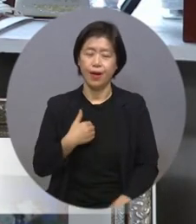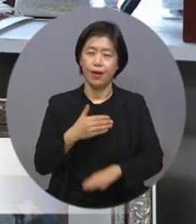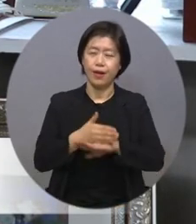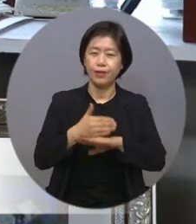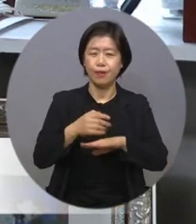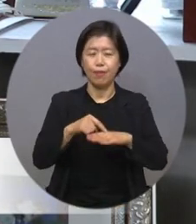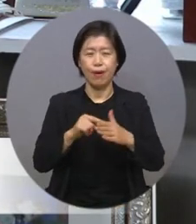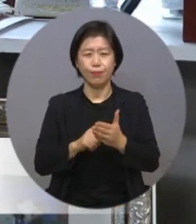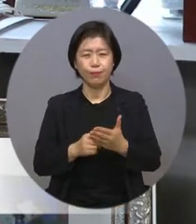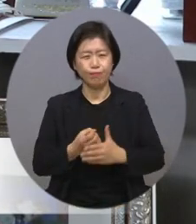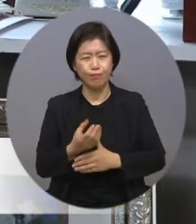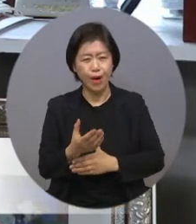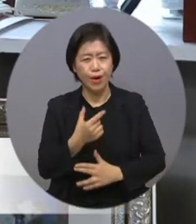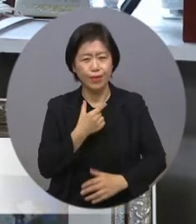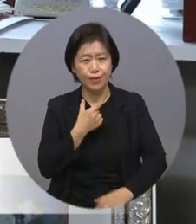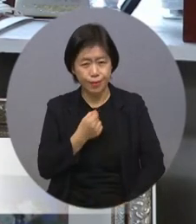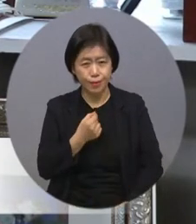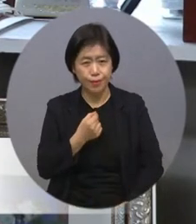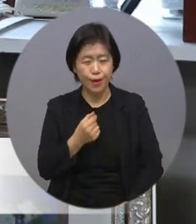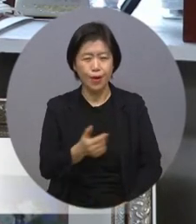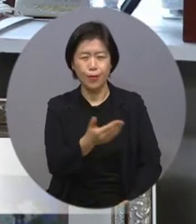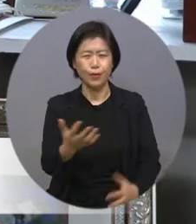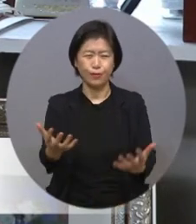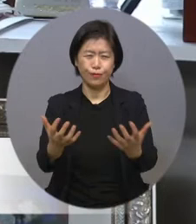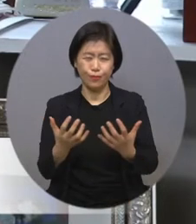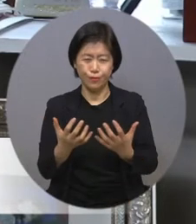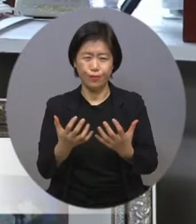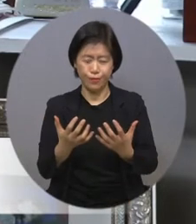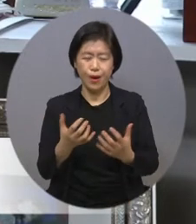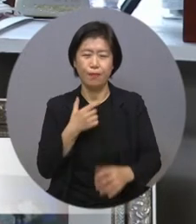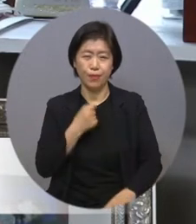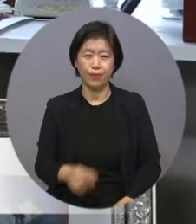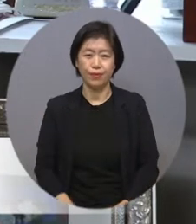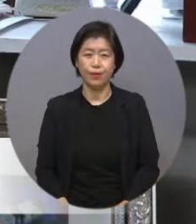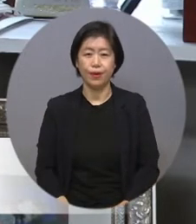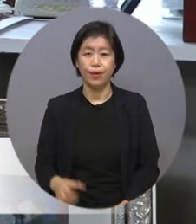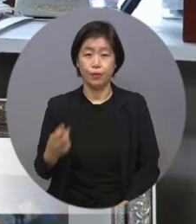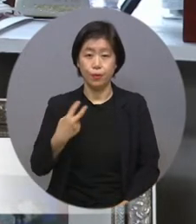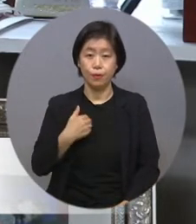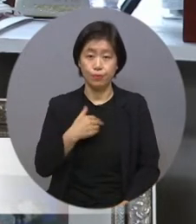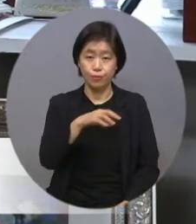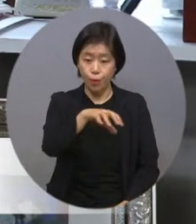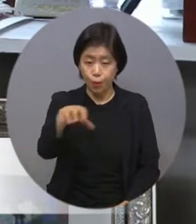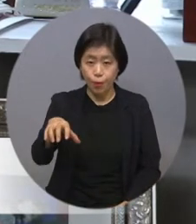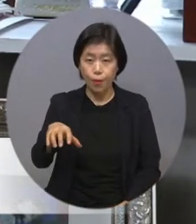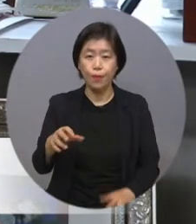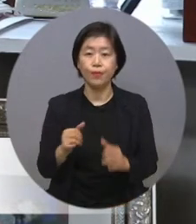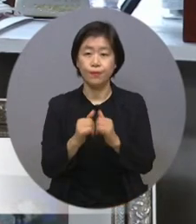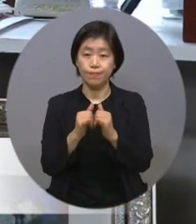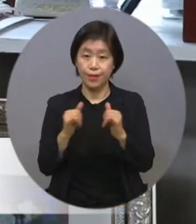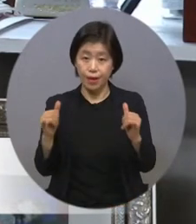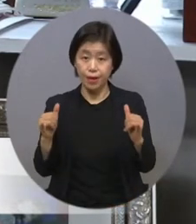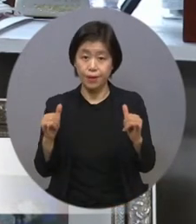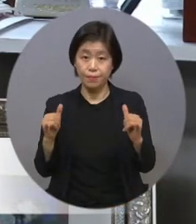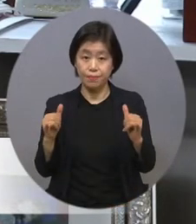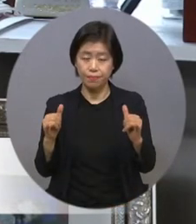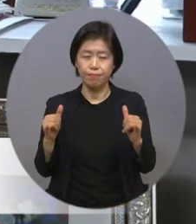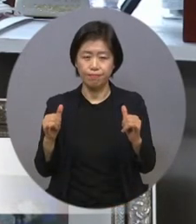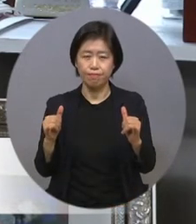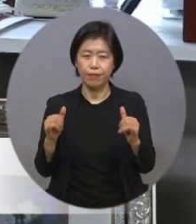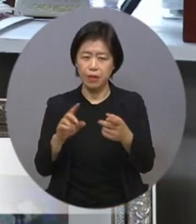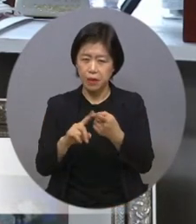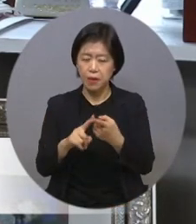감사드릴까 이 여러분을 한껏 모시고 싶었습니다. 우리 지역 분들한테 제가 이제 그동안에 살아오는